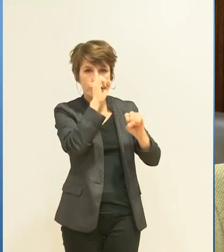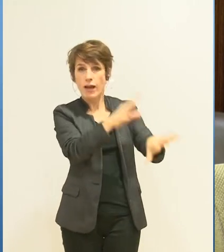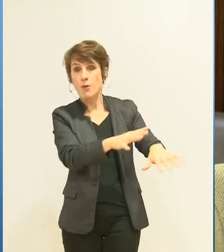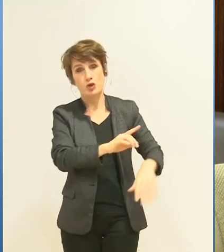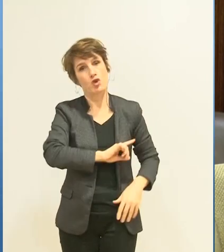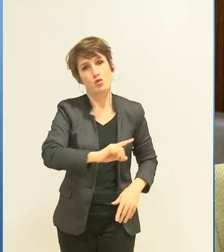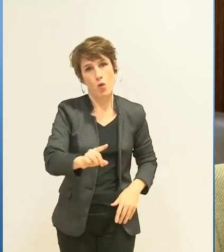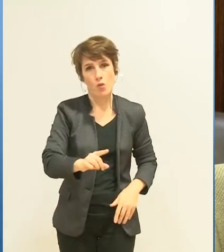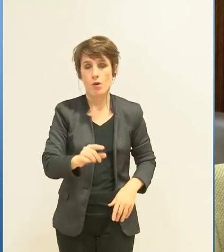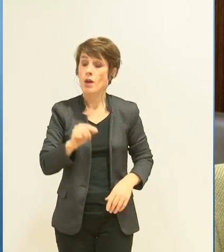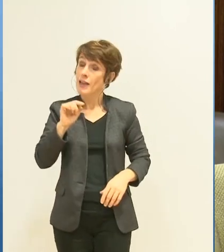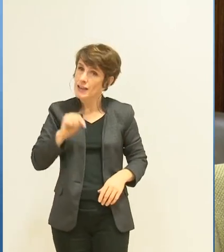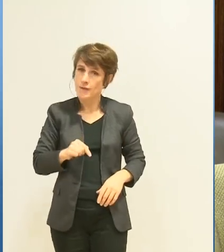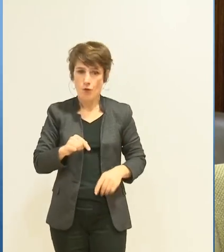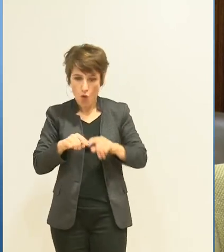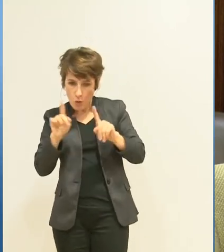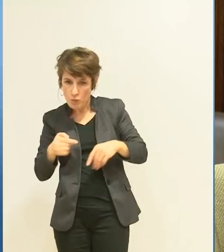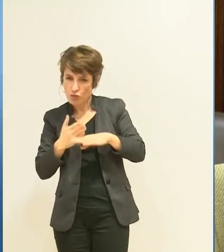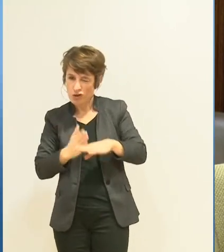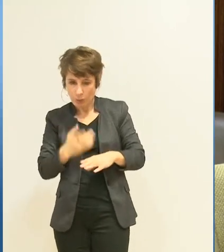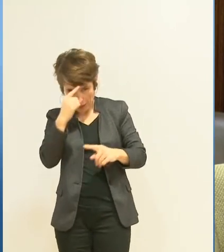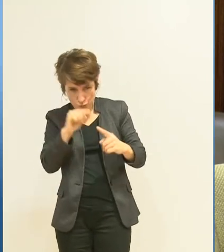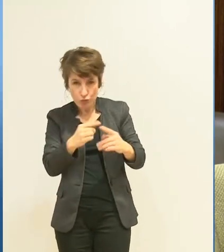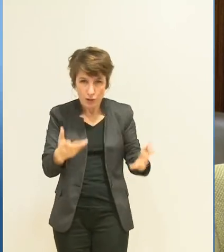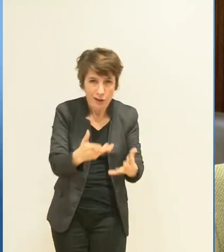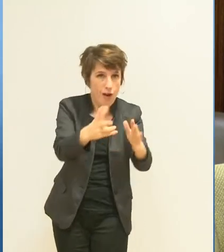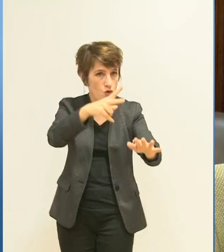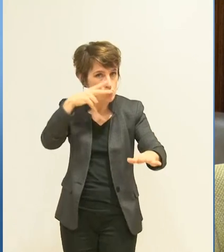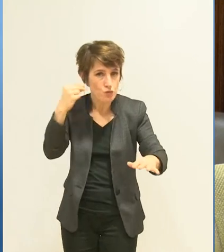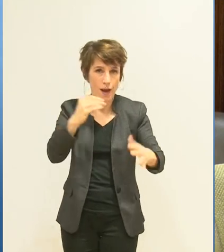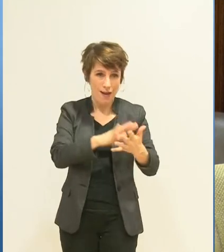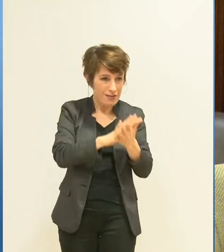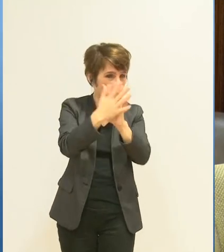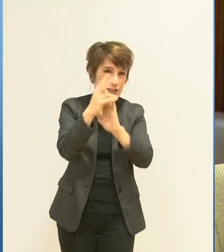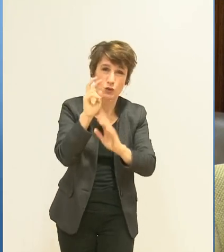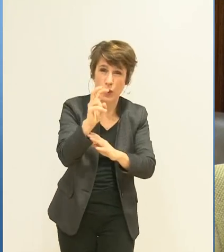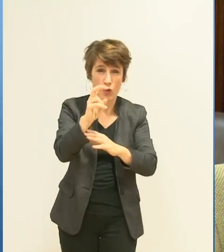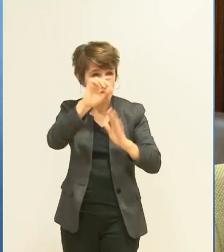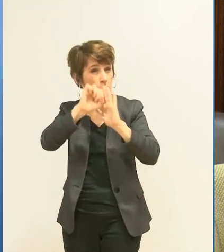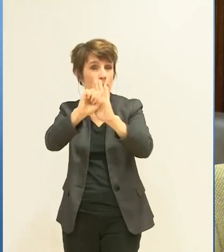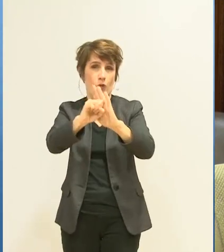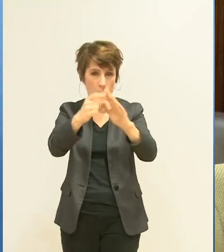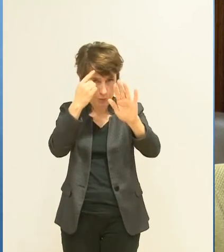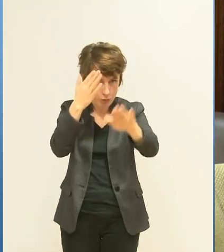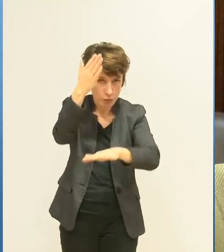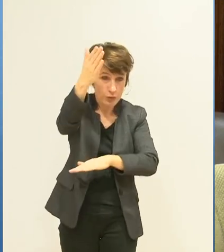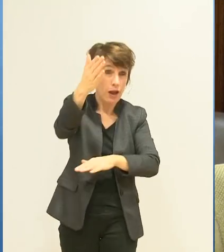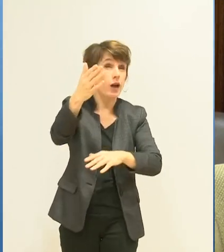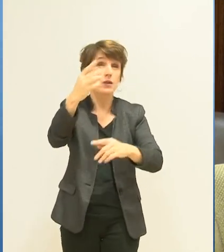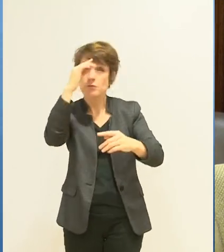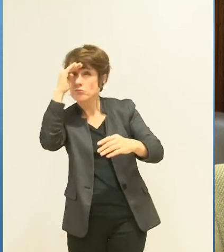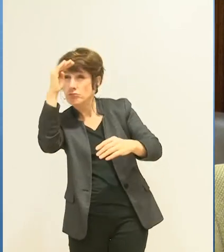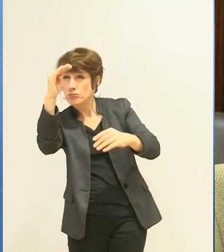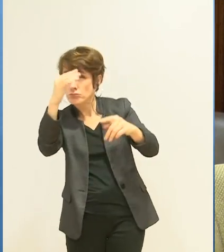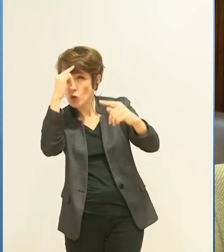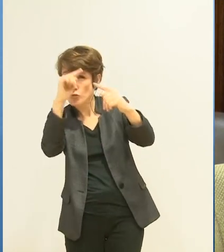l'humain la solidarité le bien vivre ensemble la transition écologique au coeur des priorités avec en ligne de mire le développement économique et